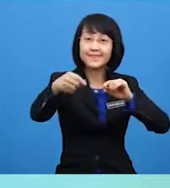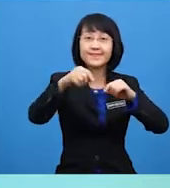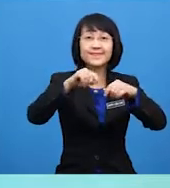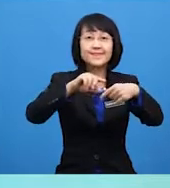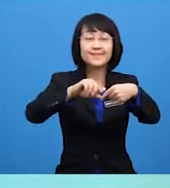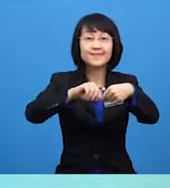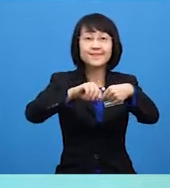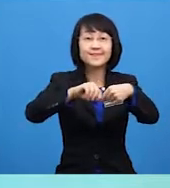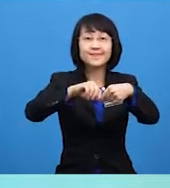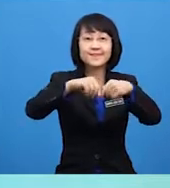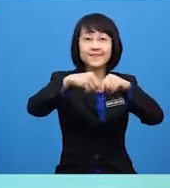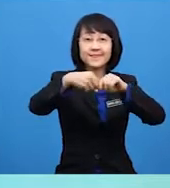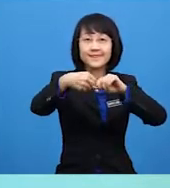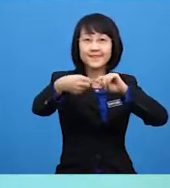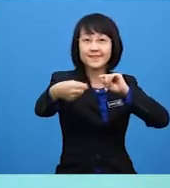dua,